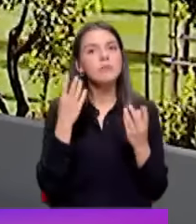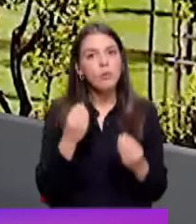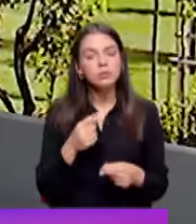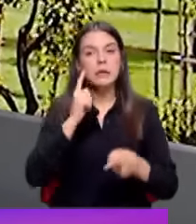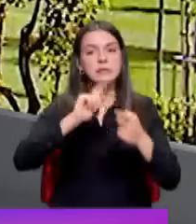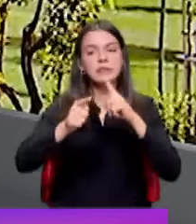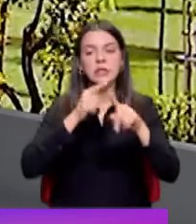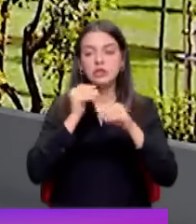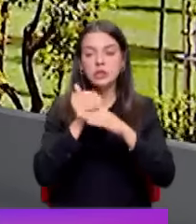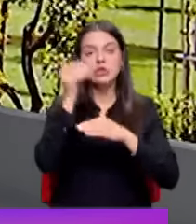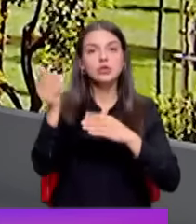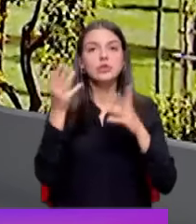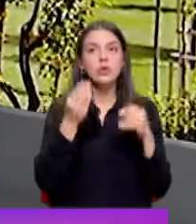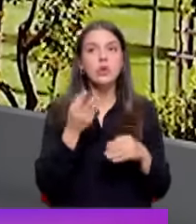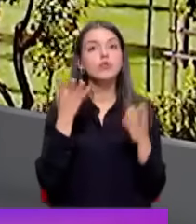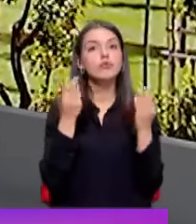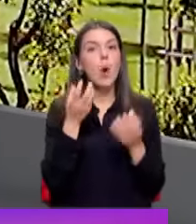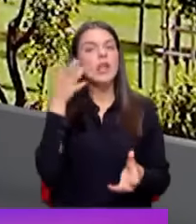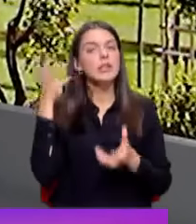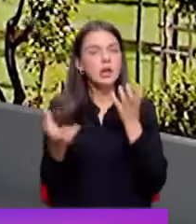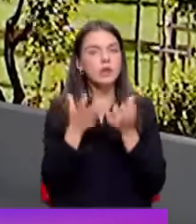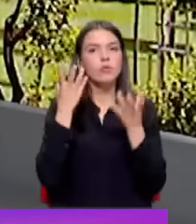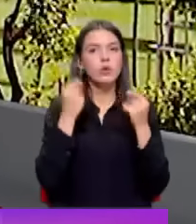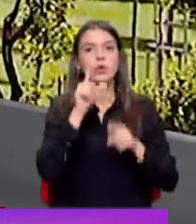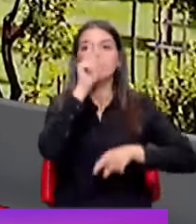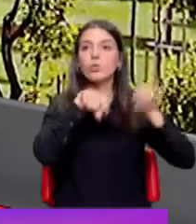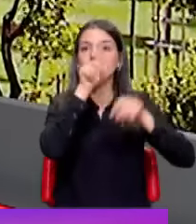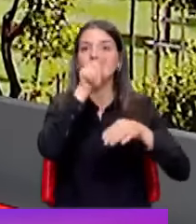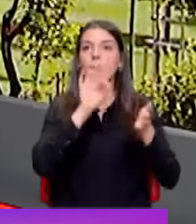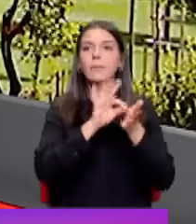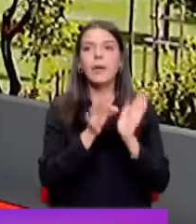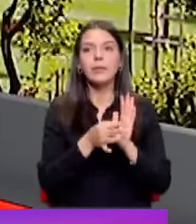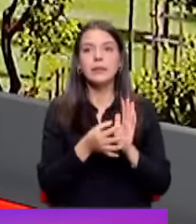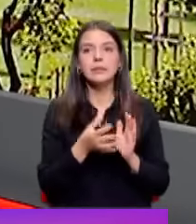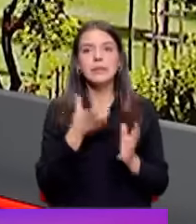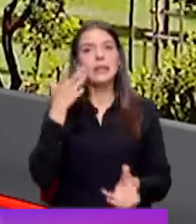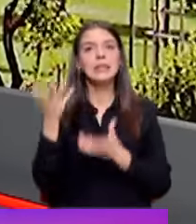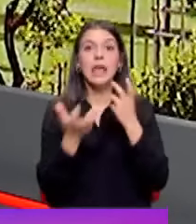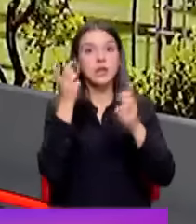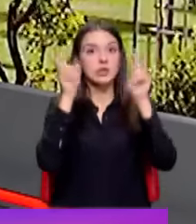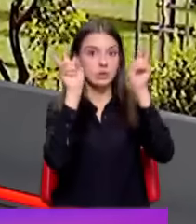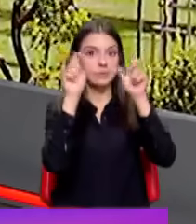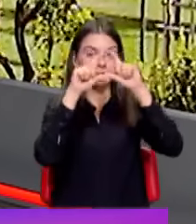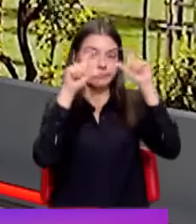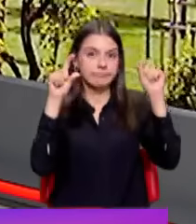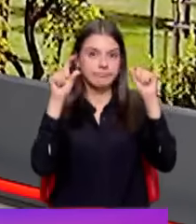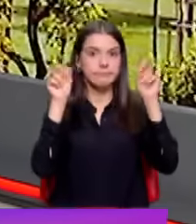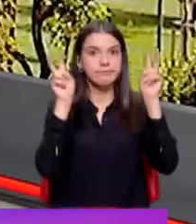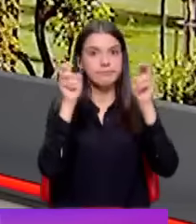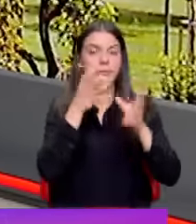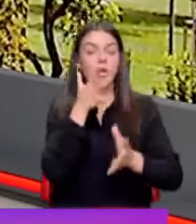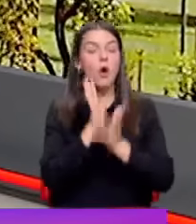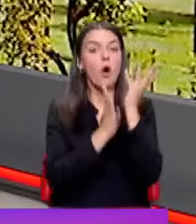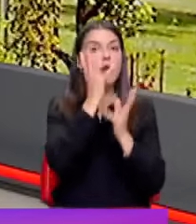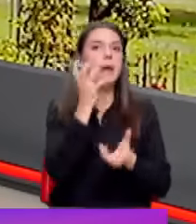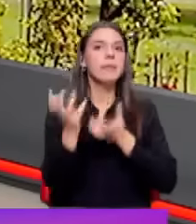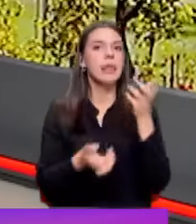tamamen dışında olan ve çok yakıcı olan gündem maddesi, yakıcı tırnak içinde, orman